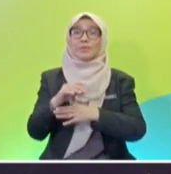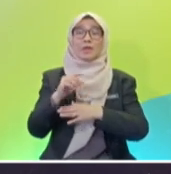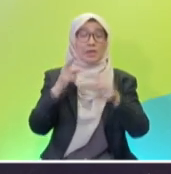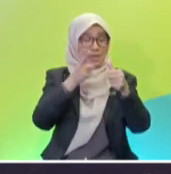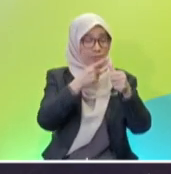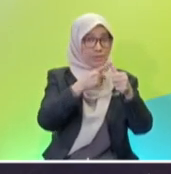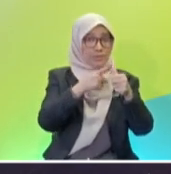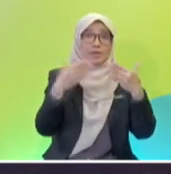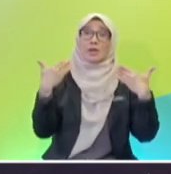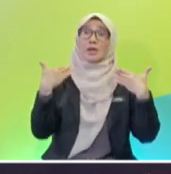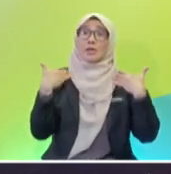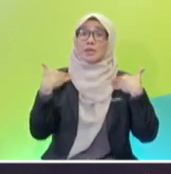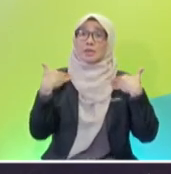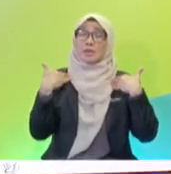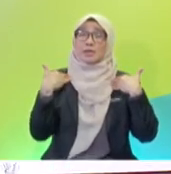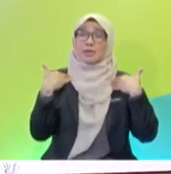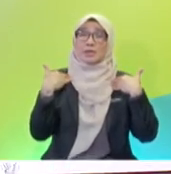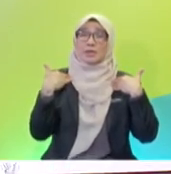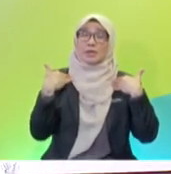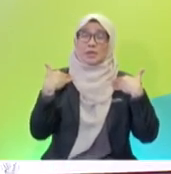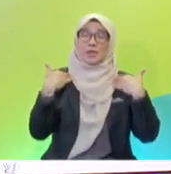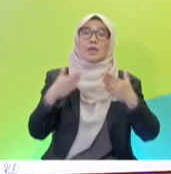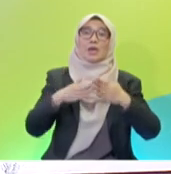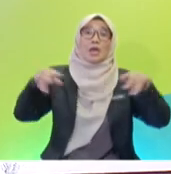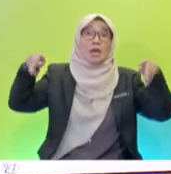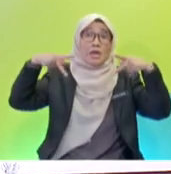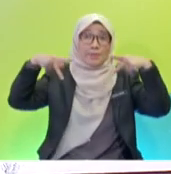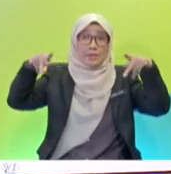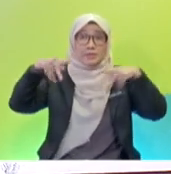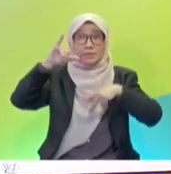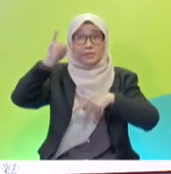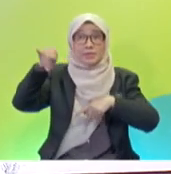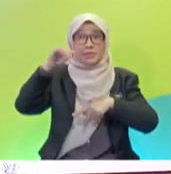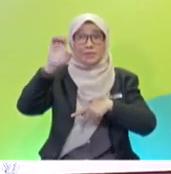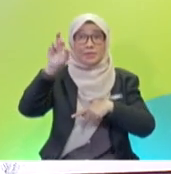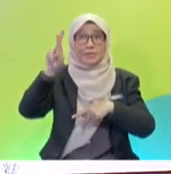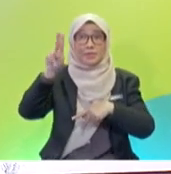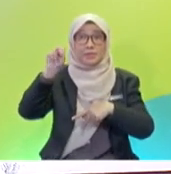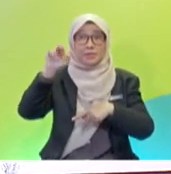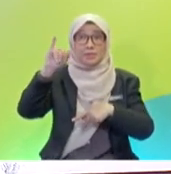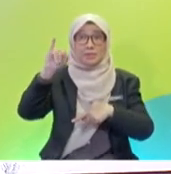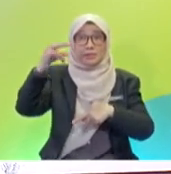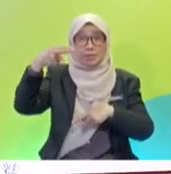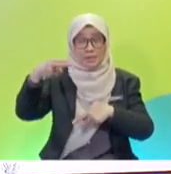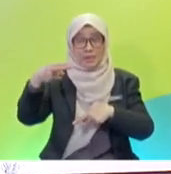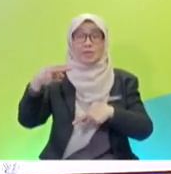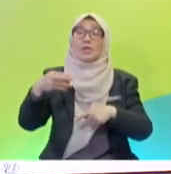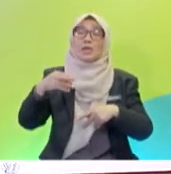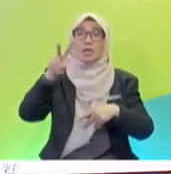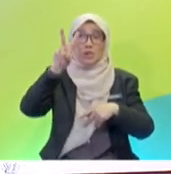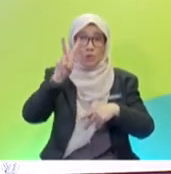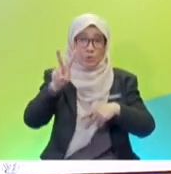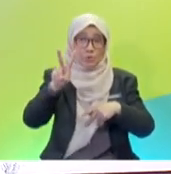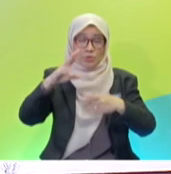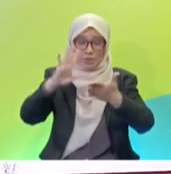pertama kita ada plastik jernih. Plastik jernih. Okey, ini kertas surih. Kertas dan surih. Juga